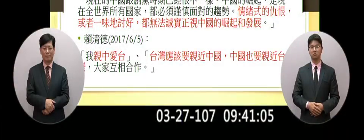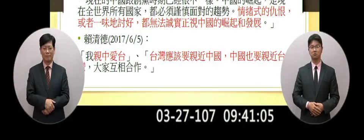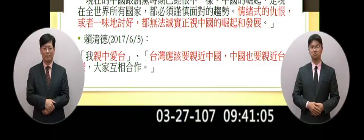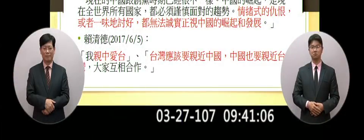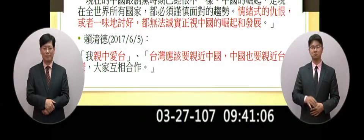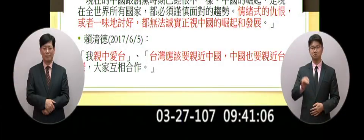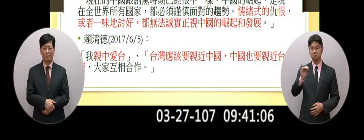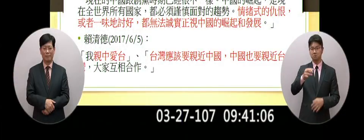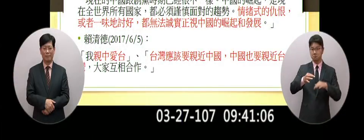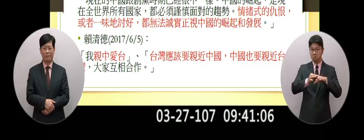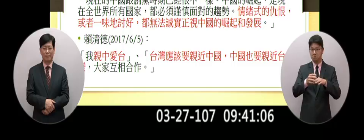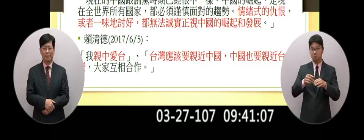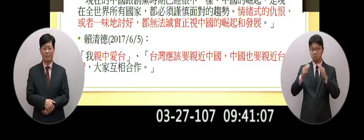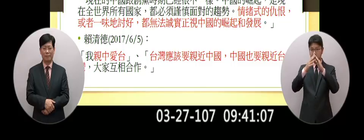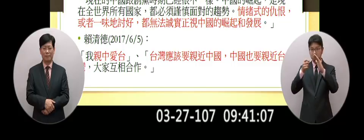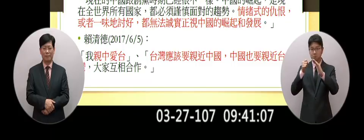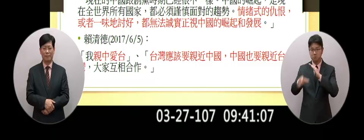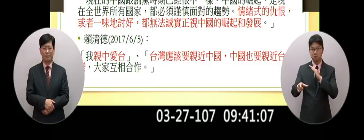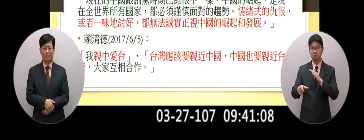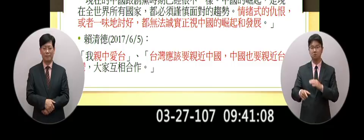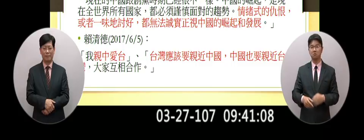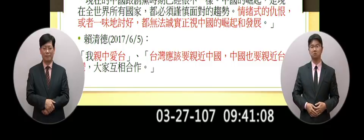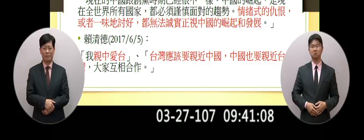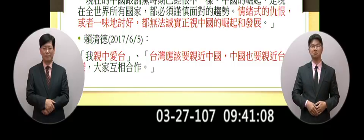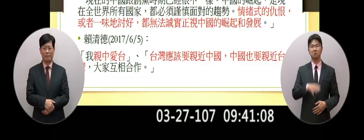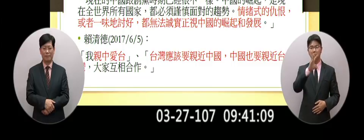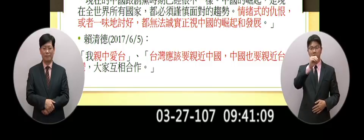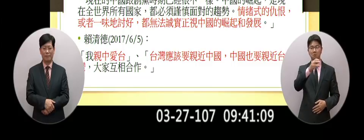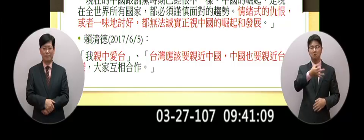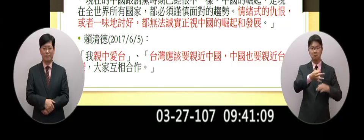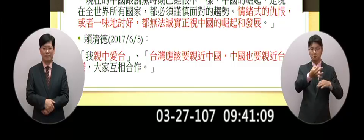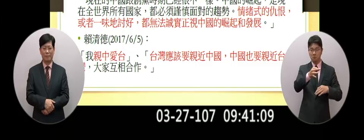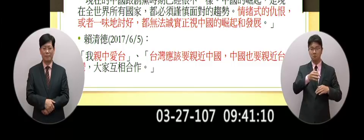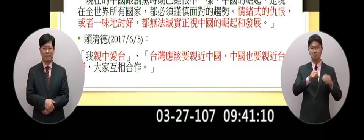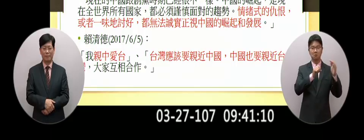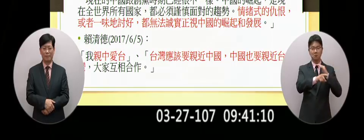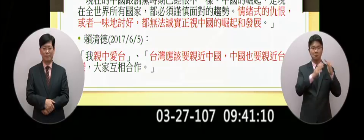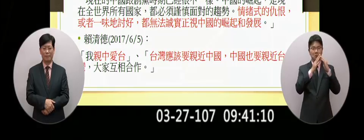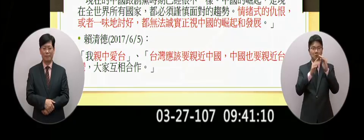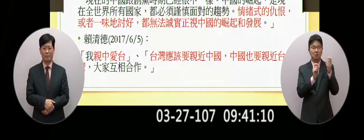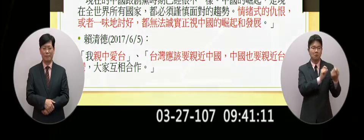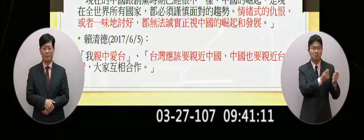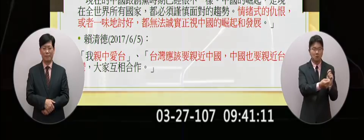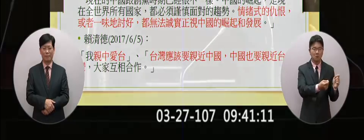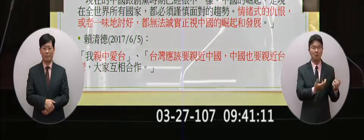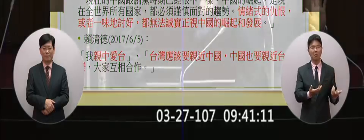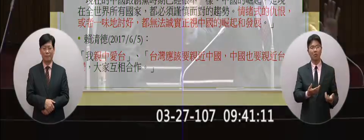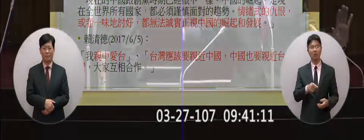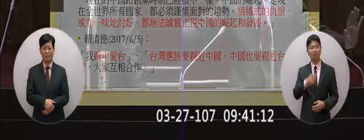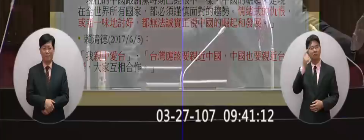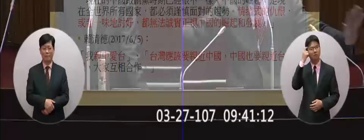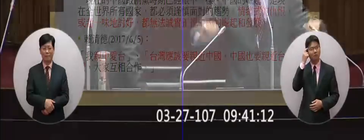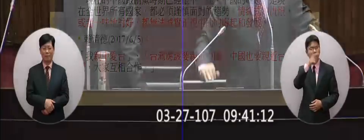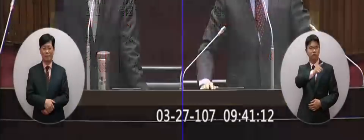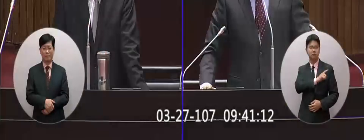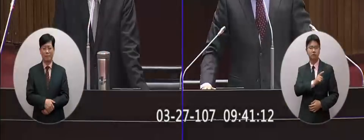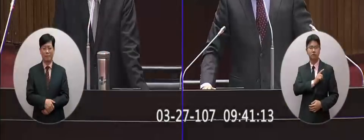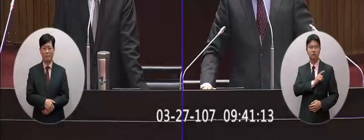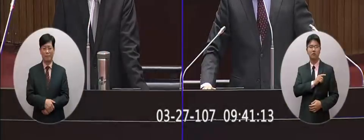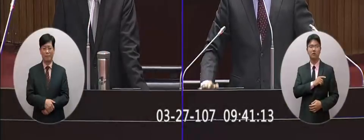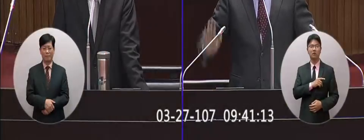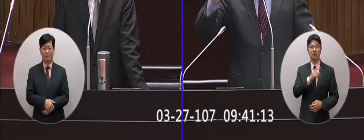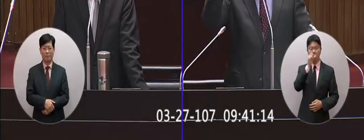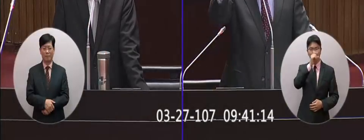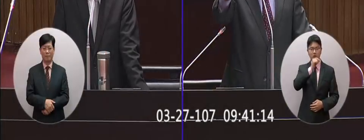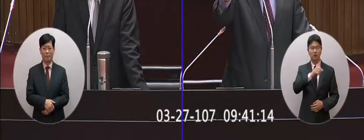厝，千金买厝，万金买厝边，好好考虑你的思维。你卖讲一点都要统独的发